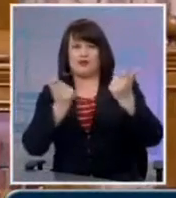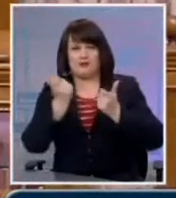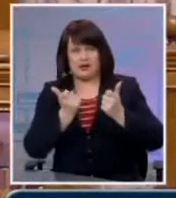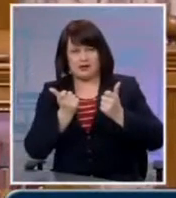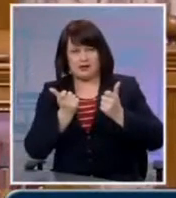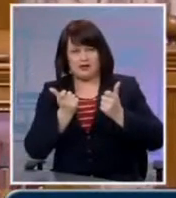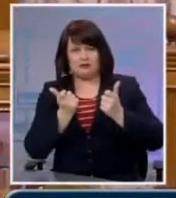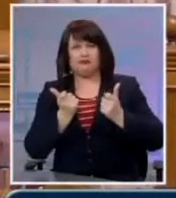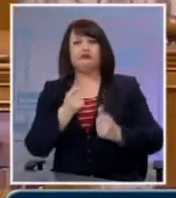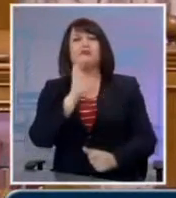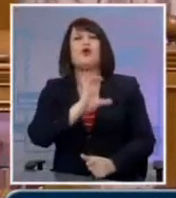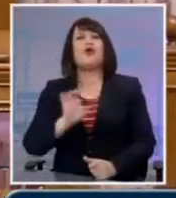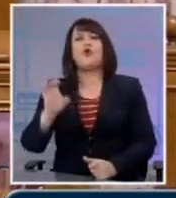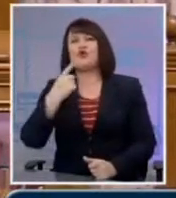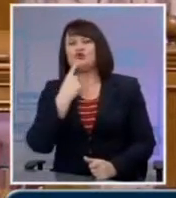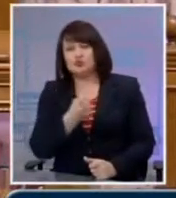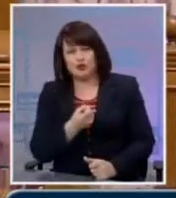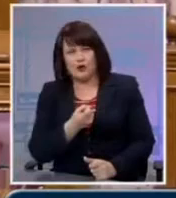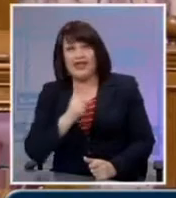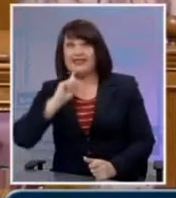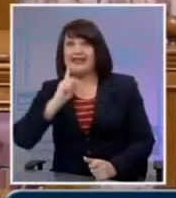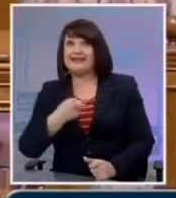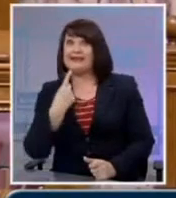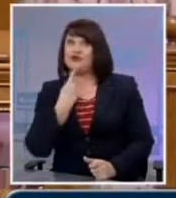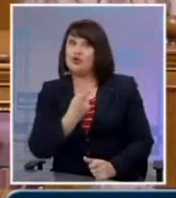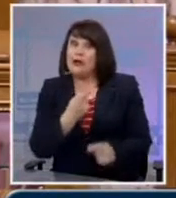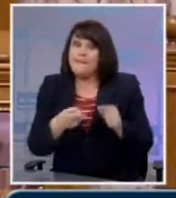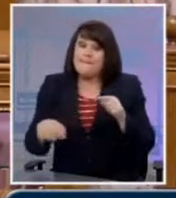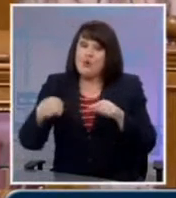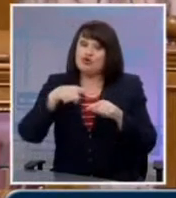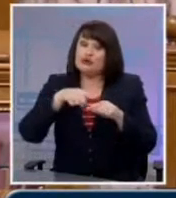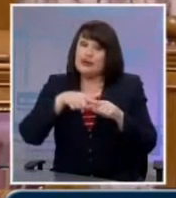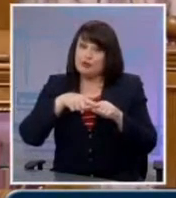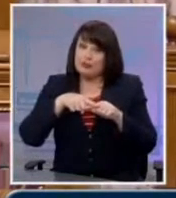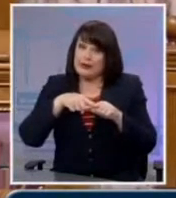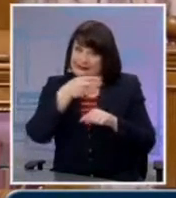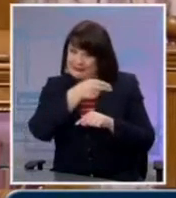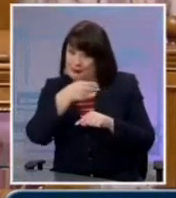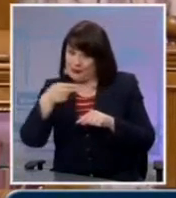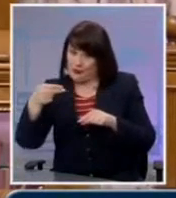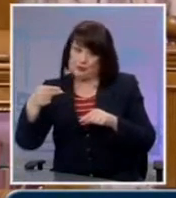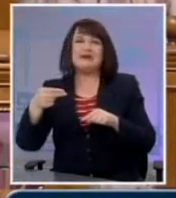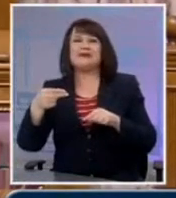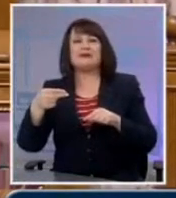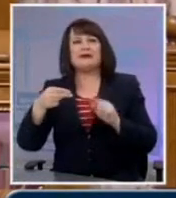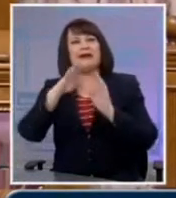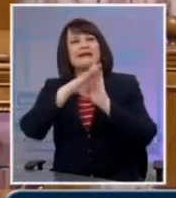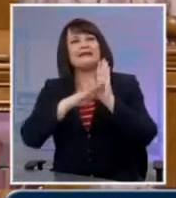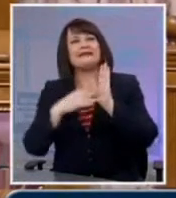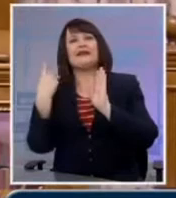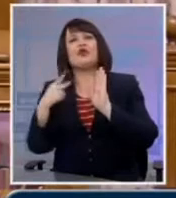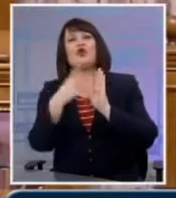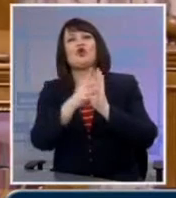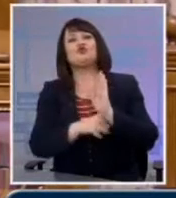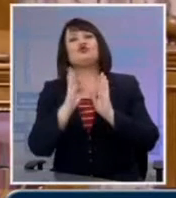από χώρες όπως προβλέπεται στη διάταξη, προστίθεται που σύμφωνα με το καταστατικό τους μπορούν